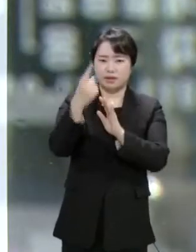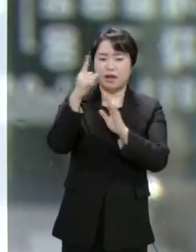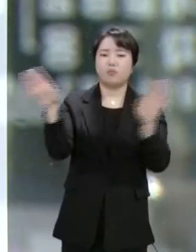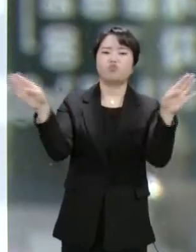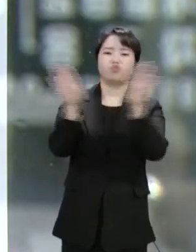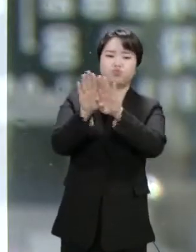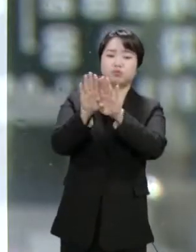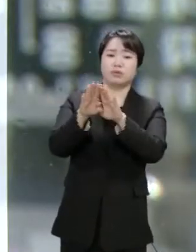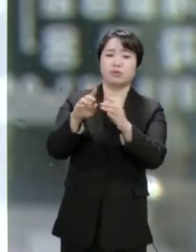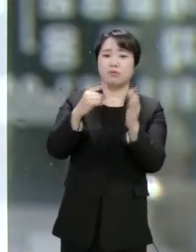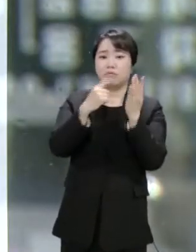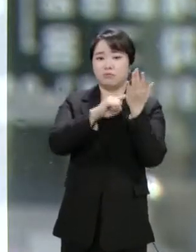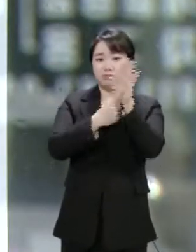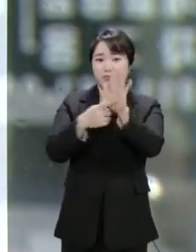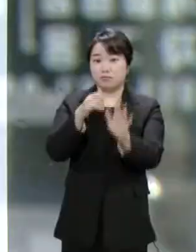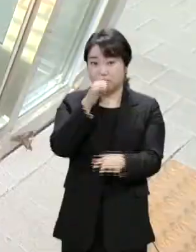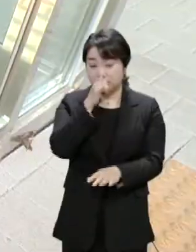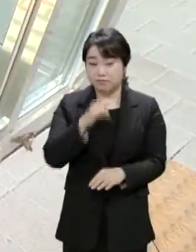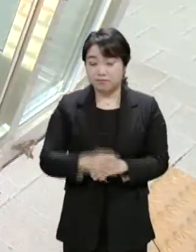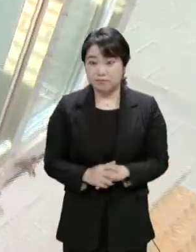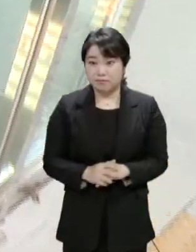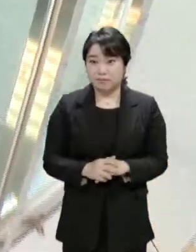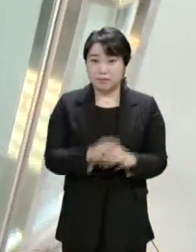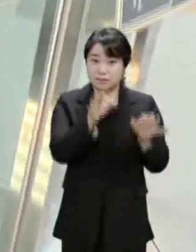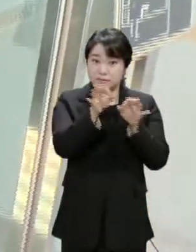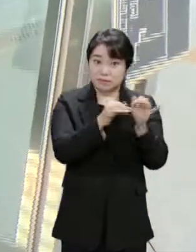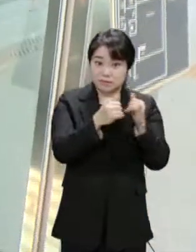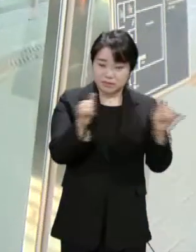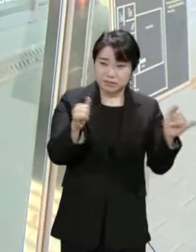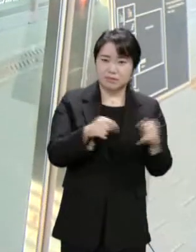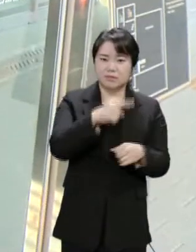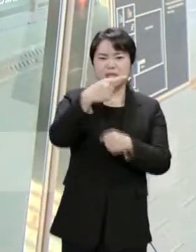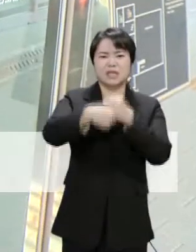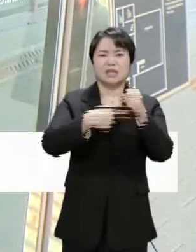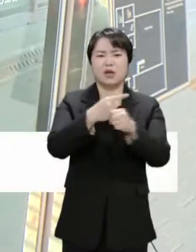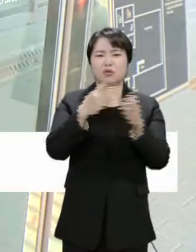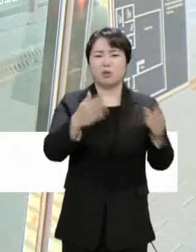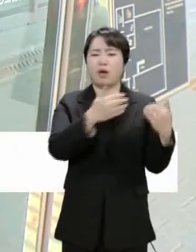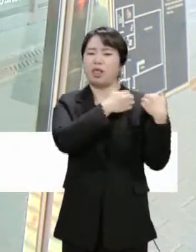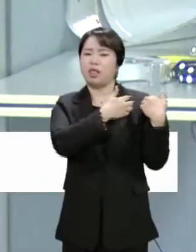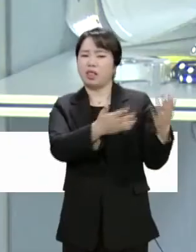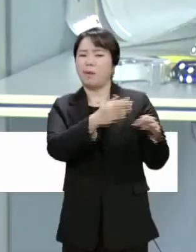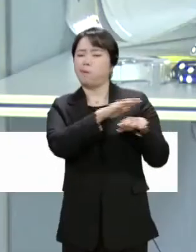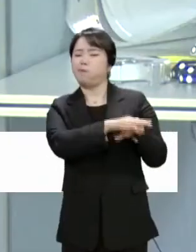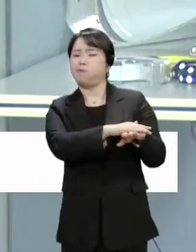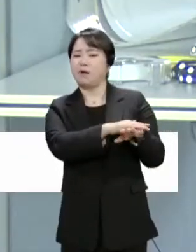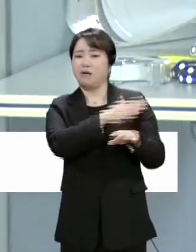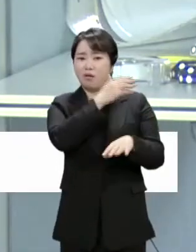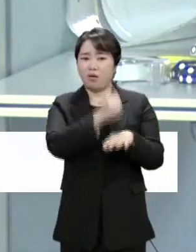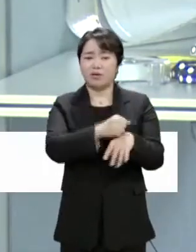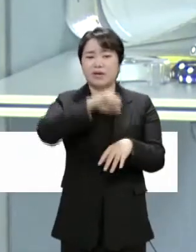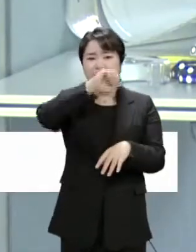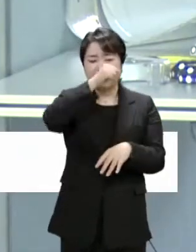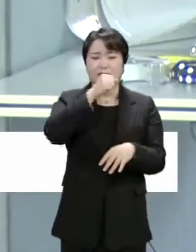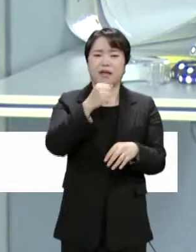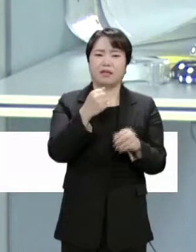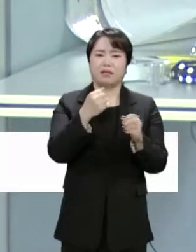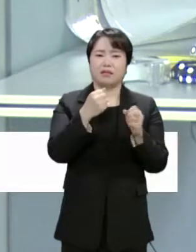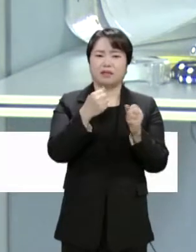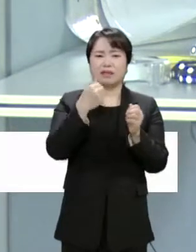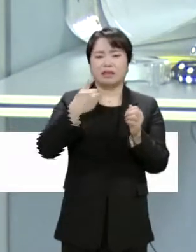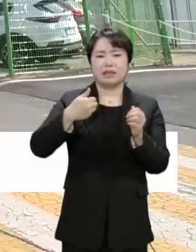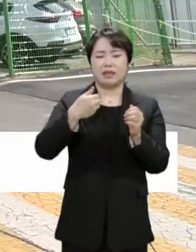닫는다는 안내문이 붙었습니다. 상인들은 시설이 1년 가까이 방치돼 왔다며 예산 낭비 전형이라고